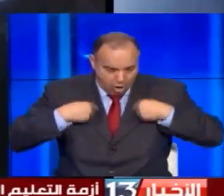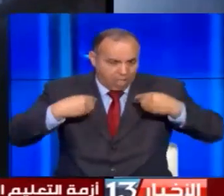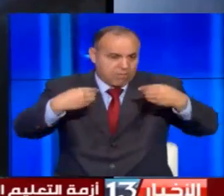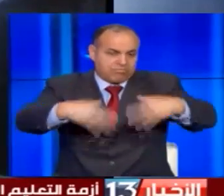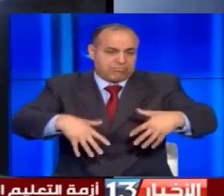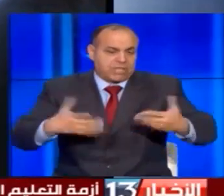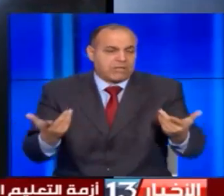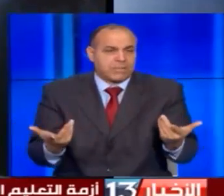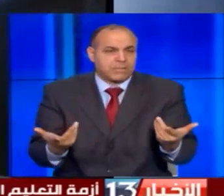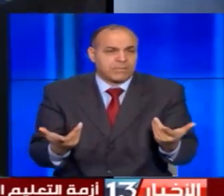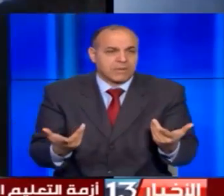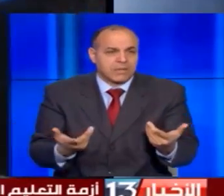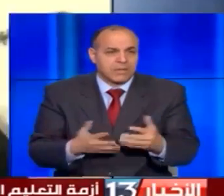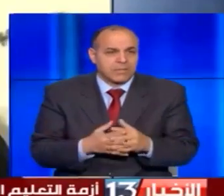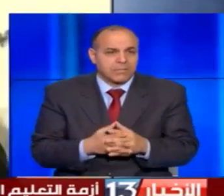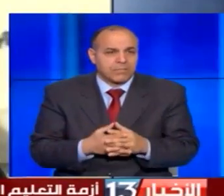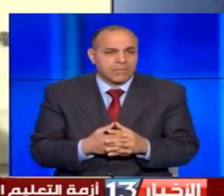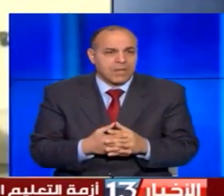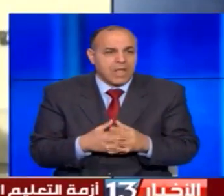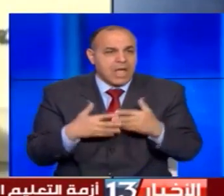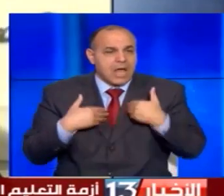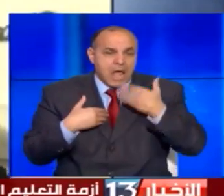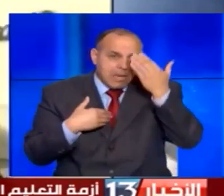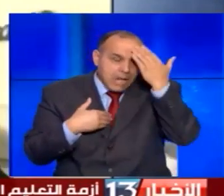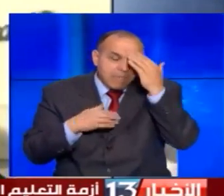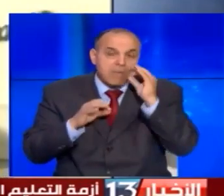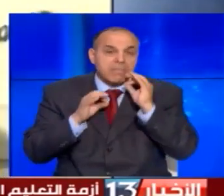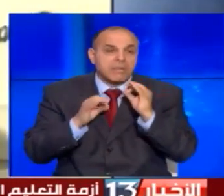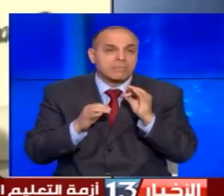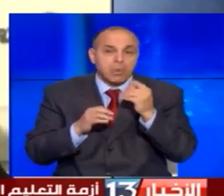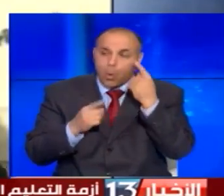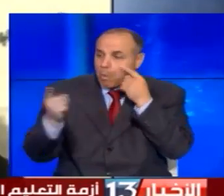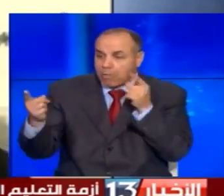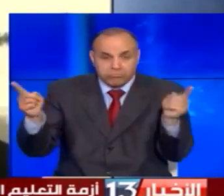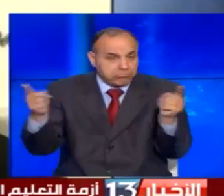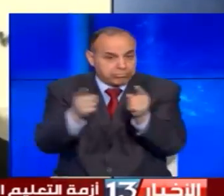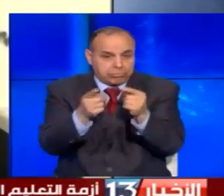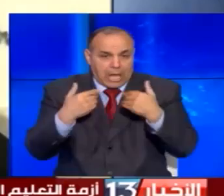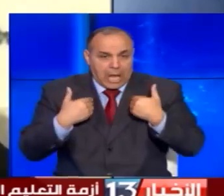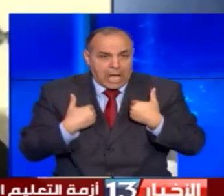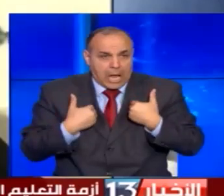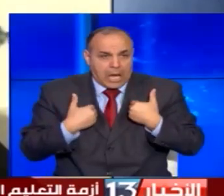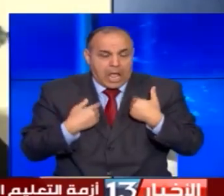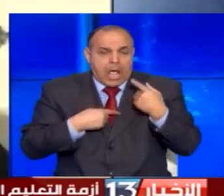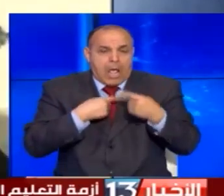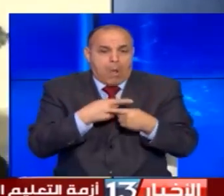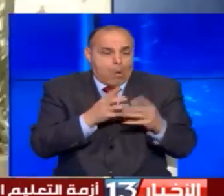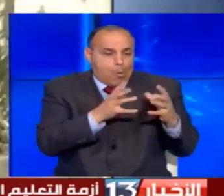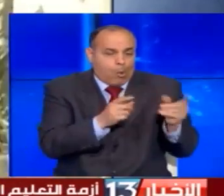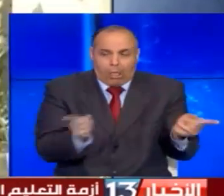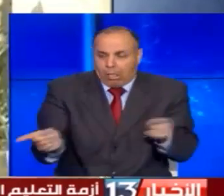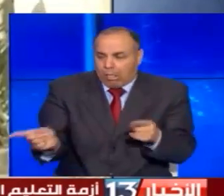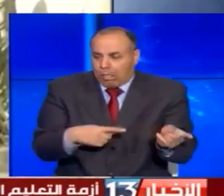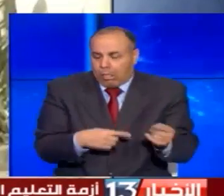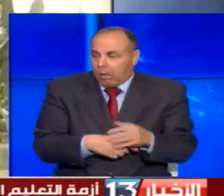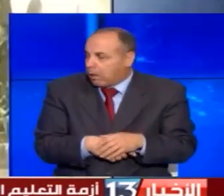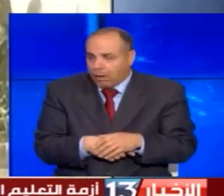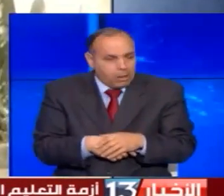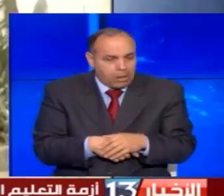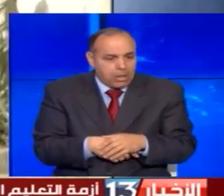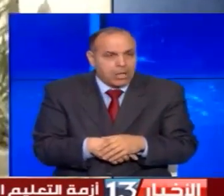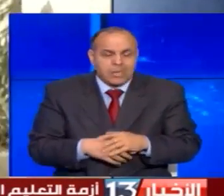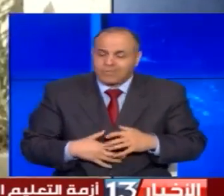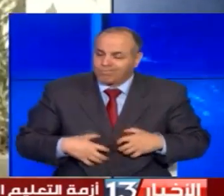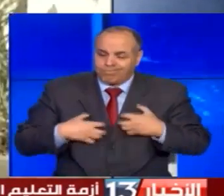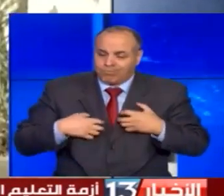موراله يطيح المورال نتاعه. لازمنا نعرفوا شنو يثبتوا رواحهم هما، مش احنا نقعدوا كرة ما بيناتهم. قلقنا اللي احنا